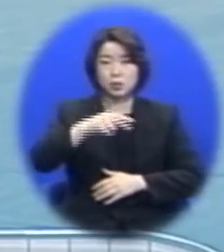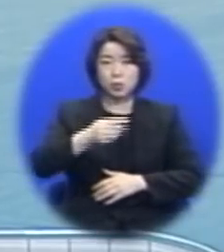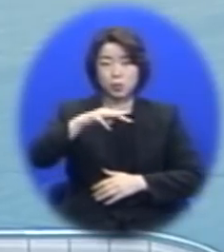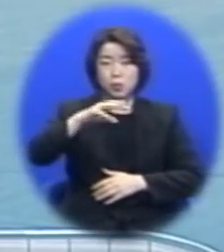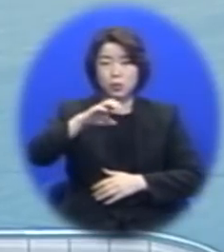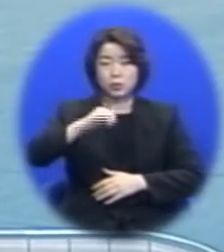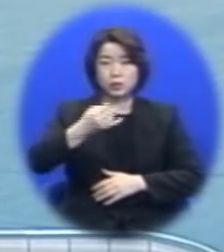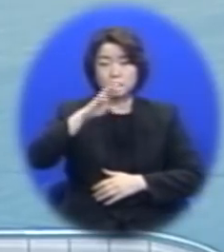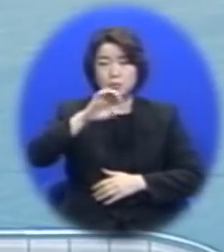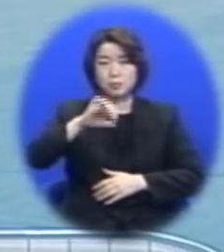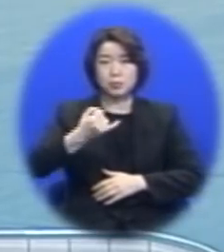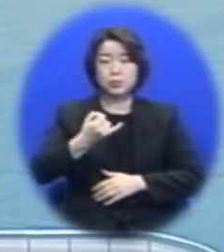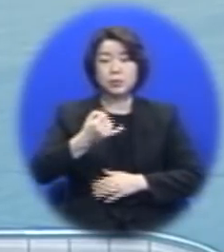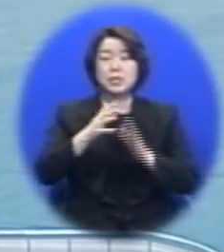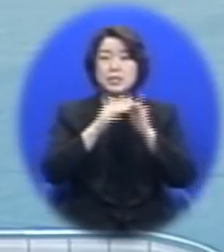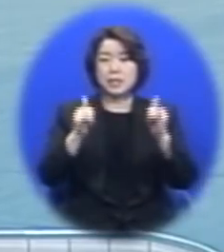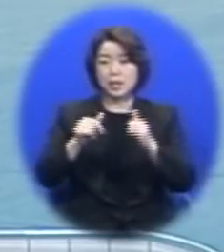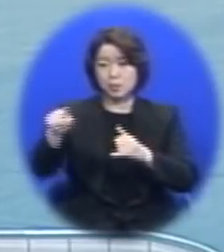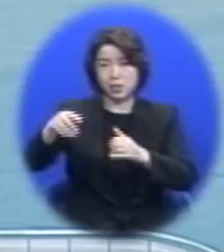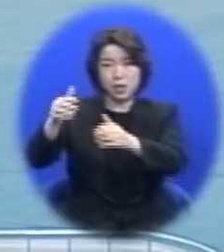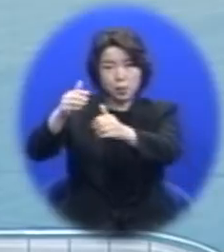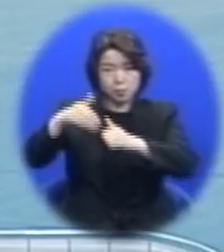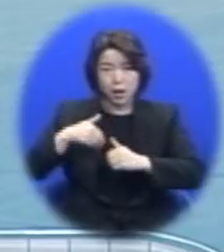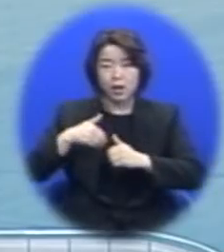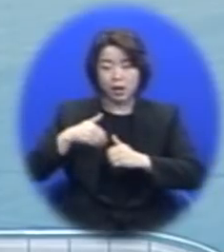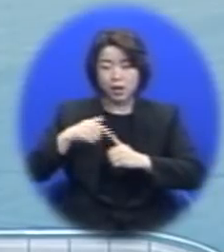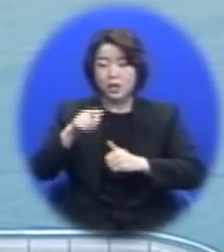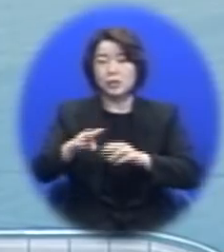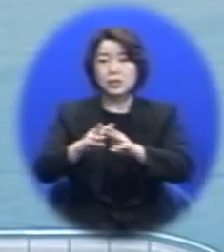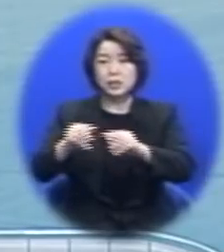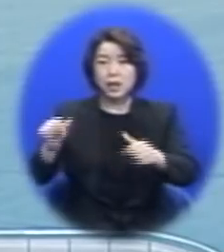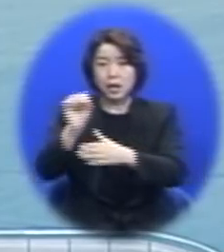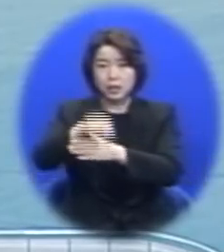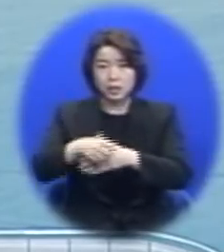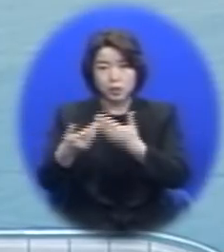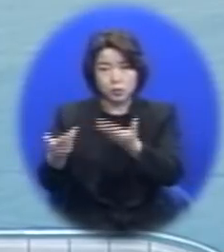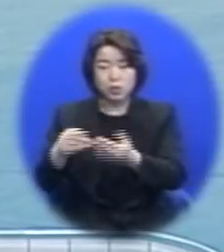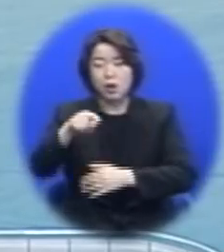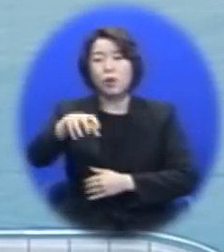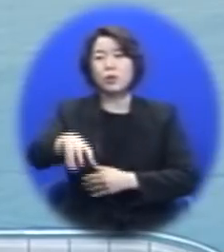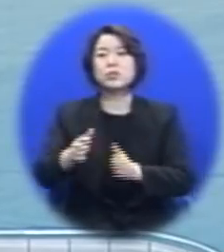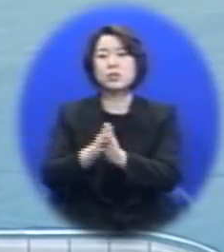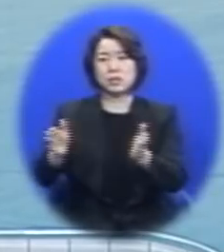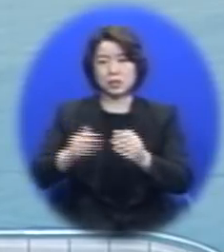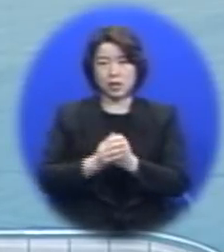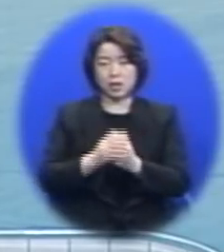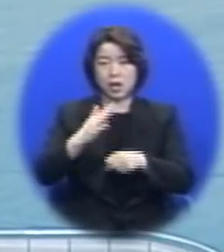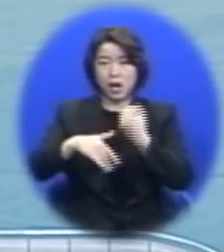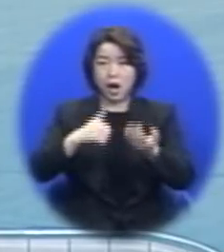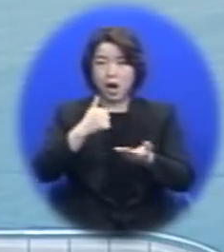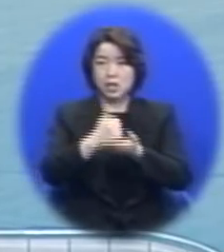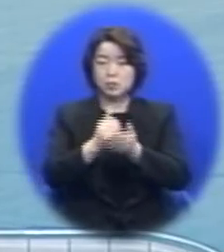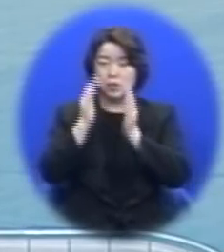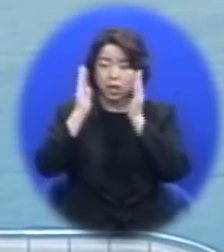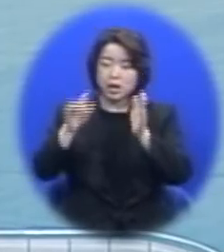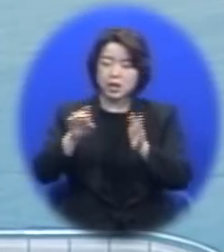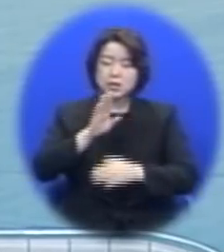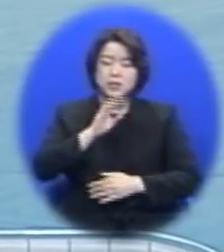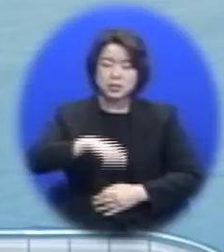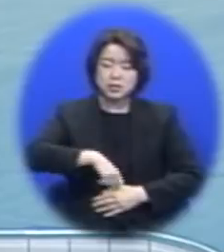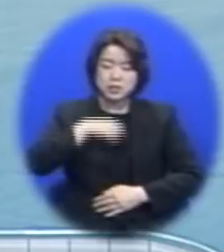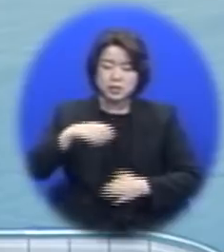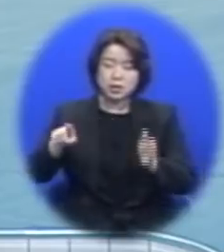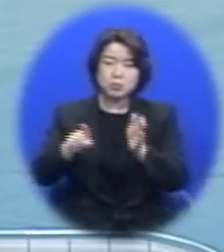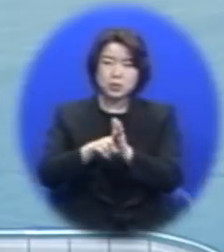그 독일 땅에 머무르게 된 겁니다. 그리고 거기서 정말 예수님을 향한 신실한 믿음으로 살아보려고